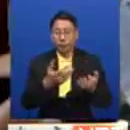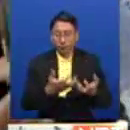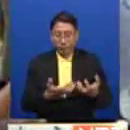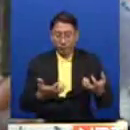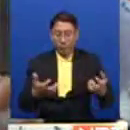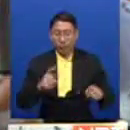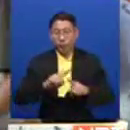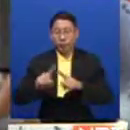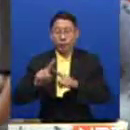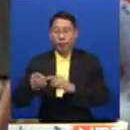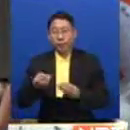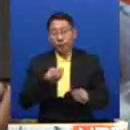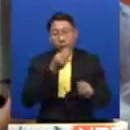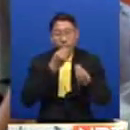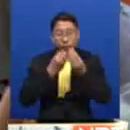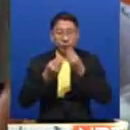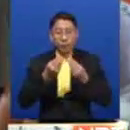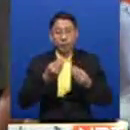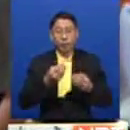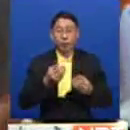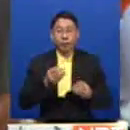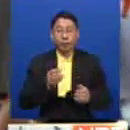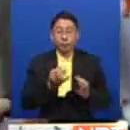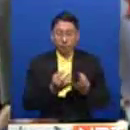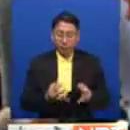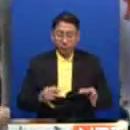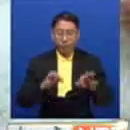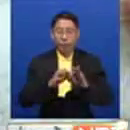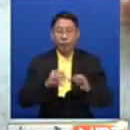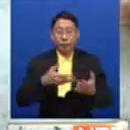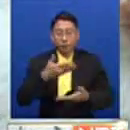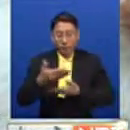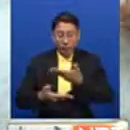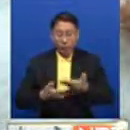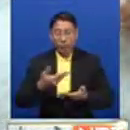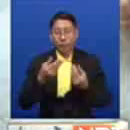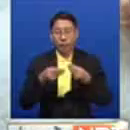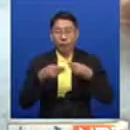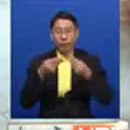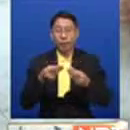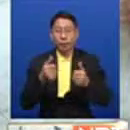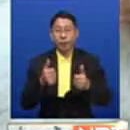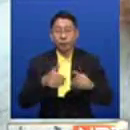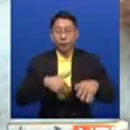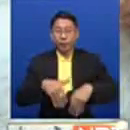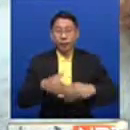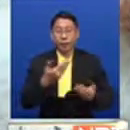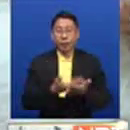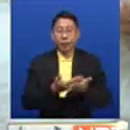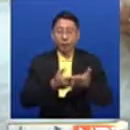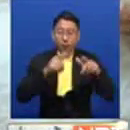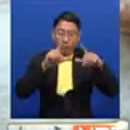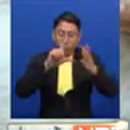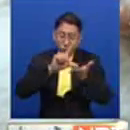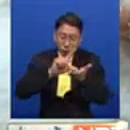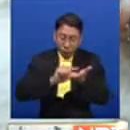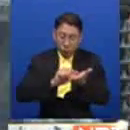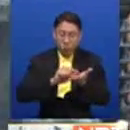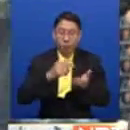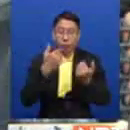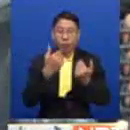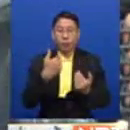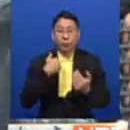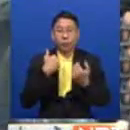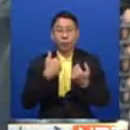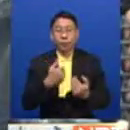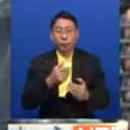ปโภคบริโภคที่จำเป็นแก่การครองชีพมาจำหน่ายให้กับประชาชนราคานั้นต่ำมากกว่าท้องตลาด